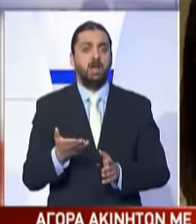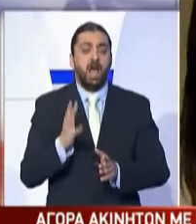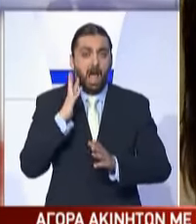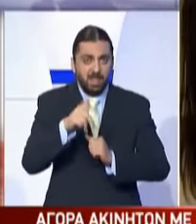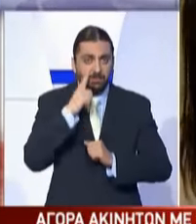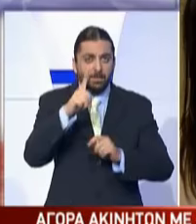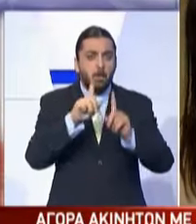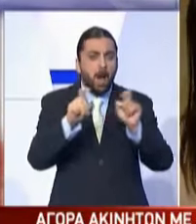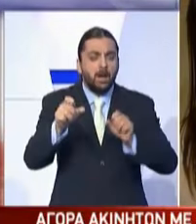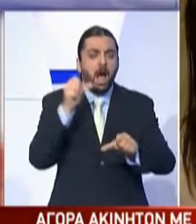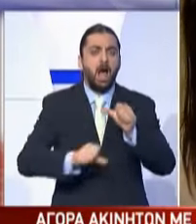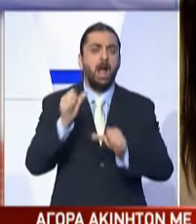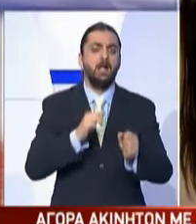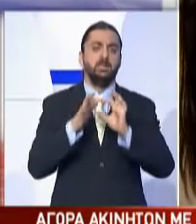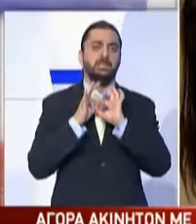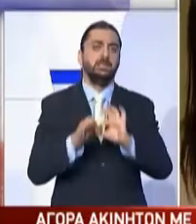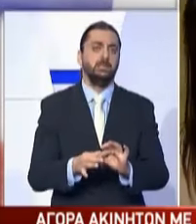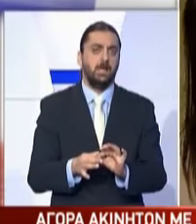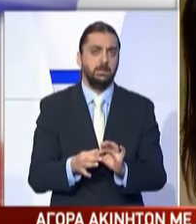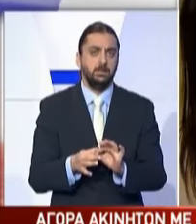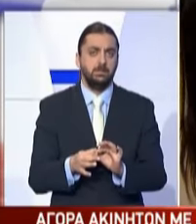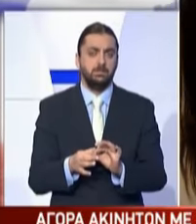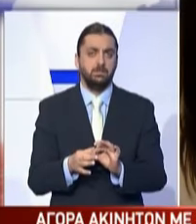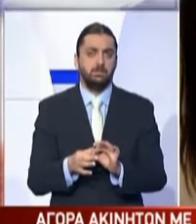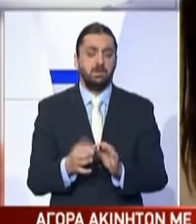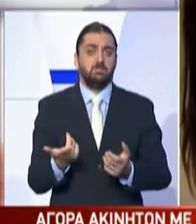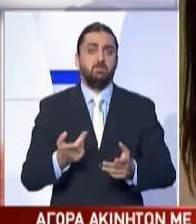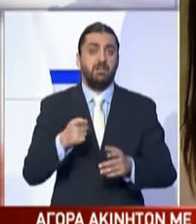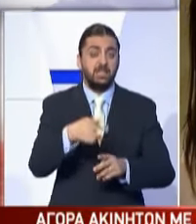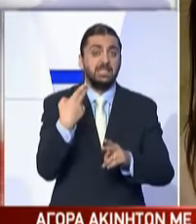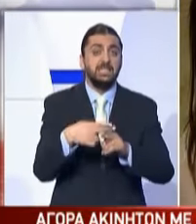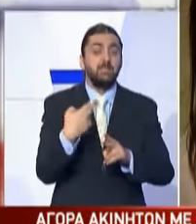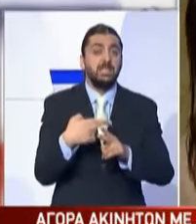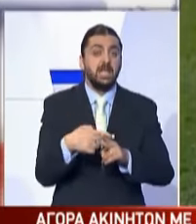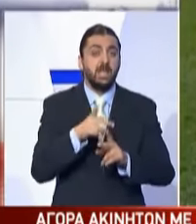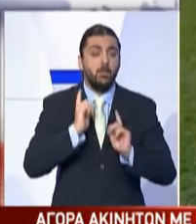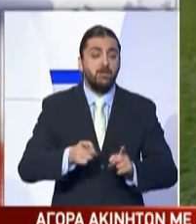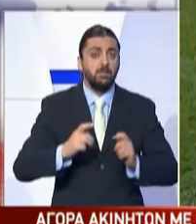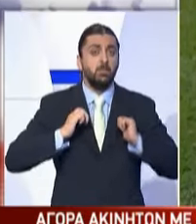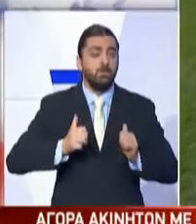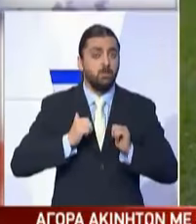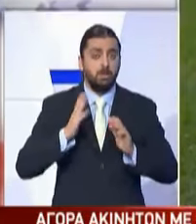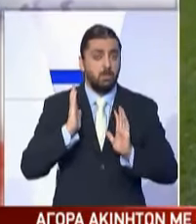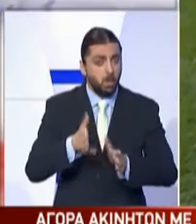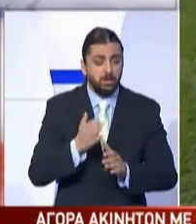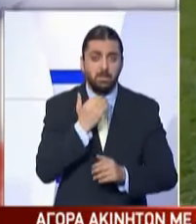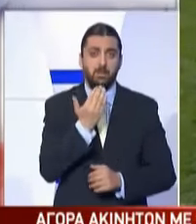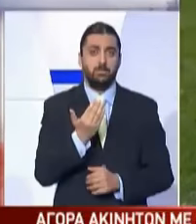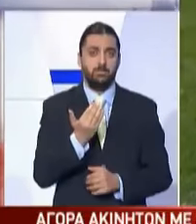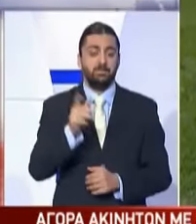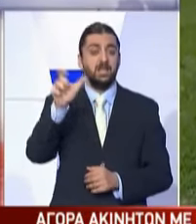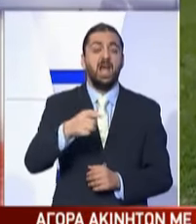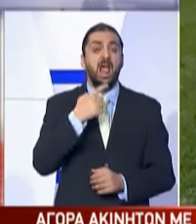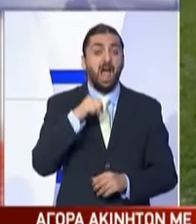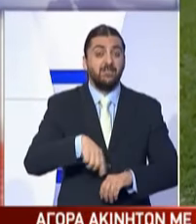Και δεν είναι να παίρνεις τέτοιες αποφάσεις, τέτοιες πρωτοβουλίες. Αυτή την ώρα δεν είναι τίποτα να αγοράσεις,